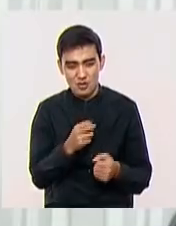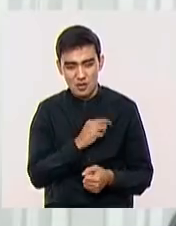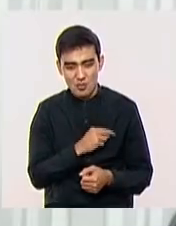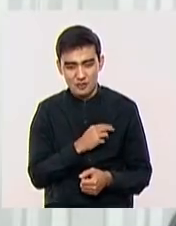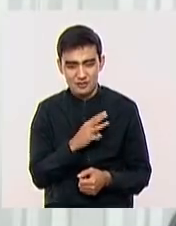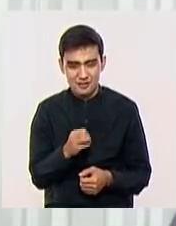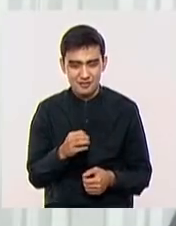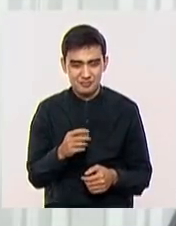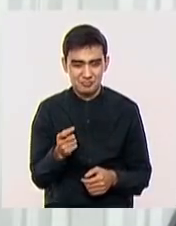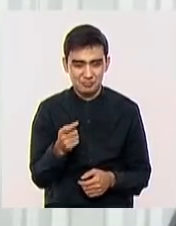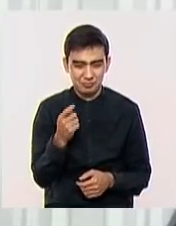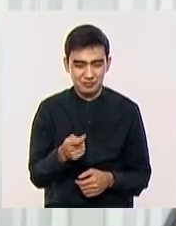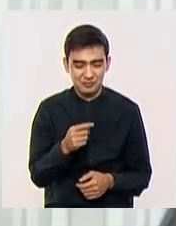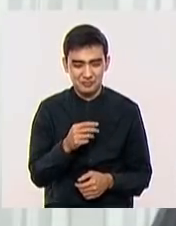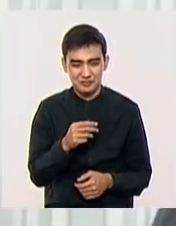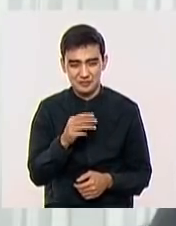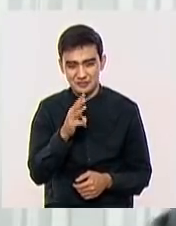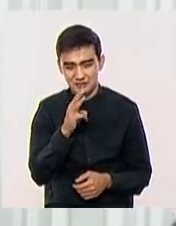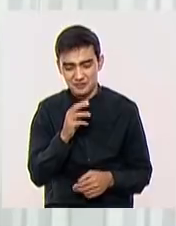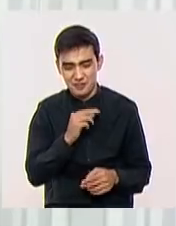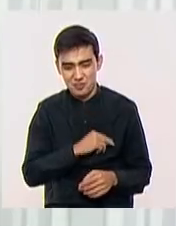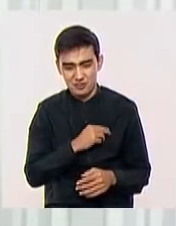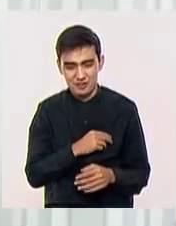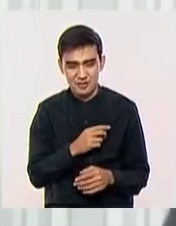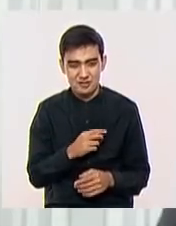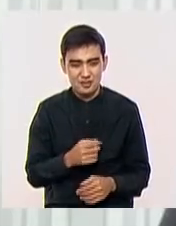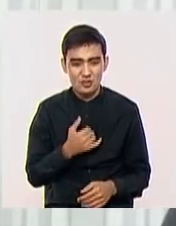именно низкооплачиваемую, то есть низкоквалифицированную,